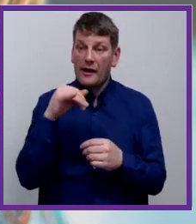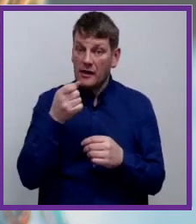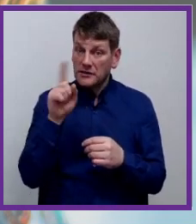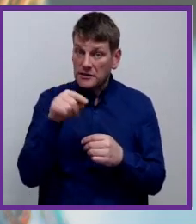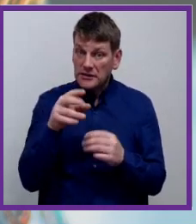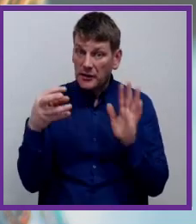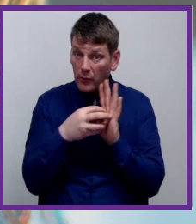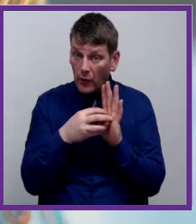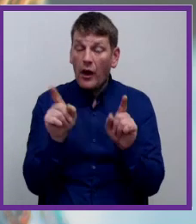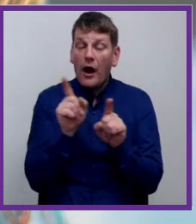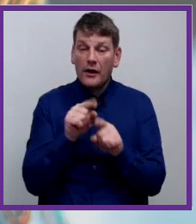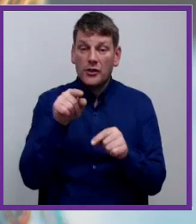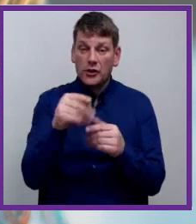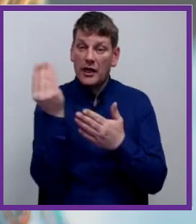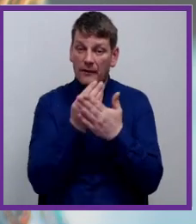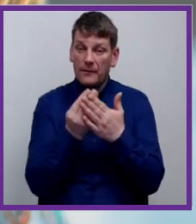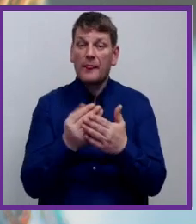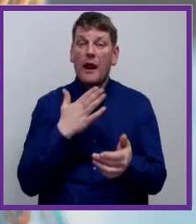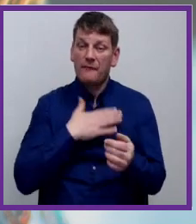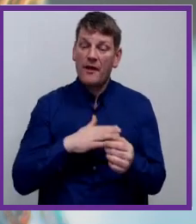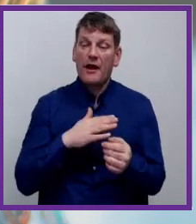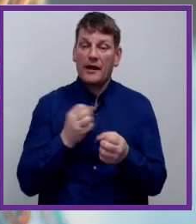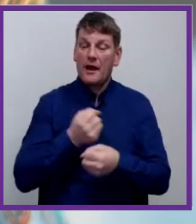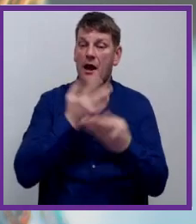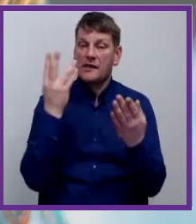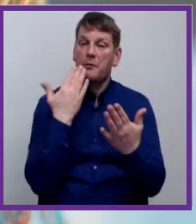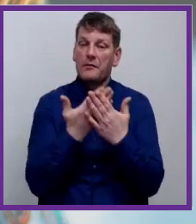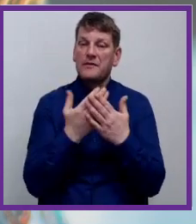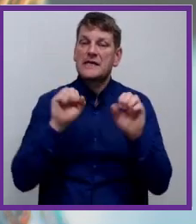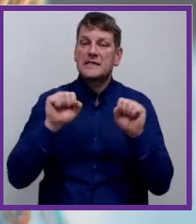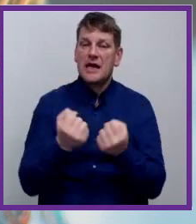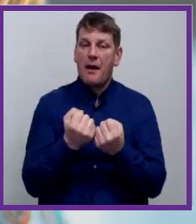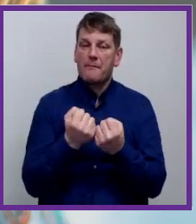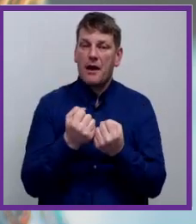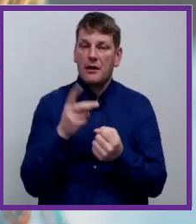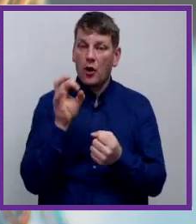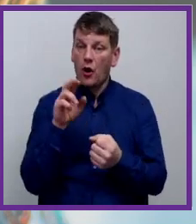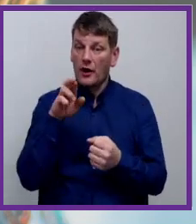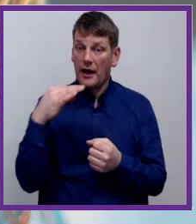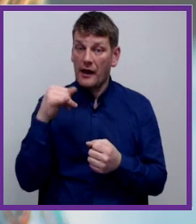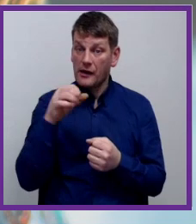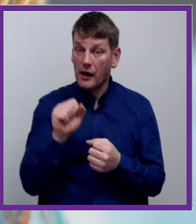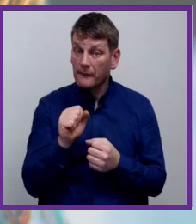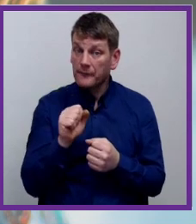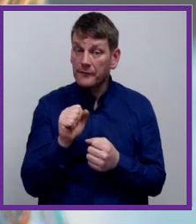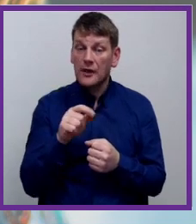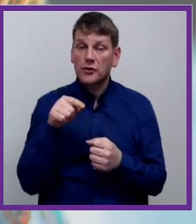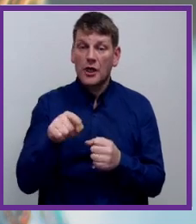Tāpat arī šajā glaznā tika labvēlīgā gaismā atspoguļota Ziemeļkoreja. Un šajā